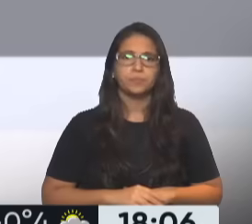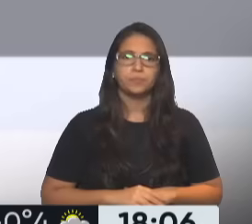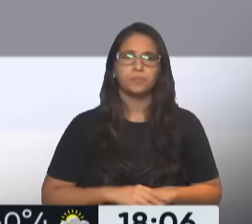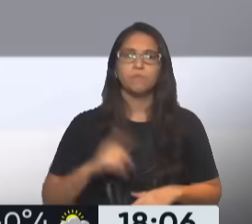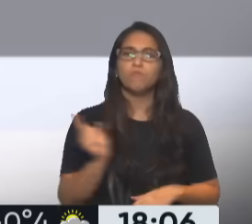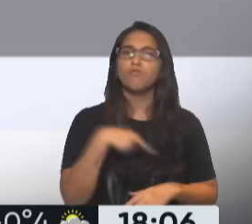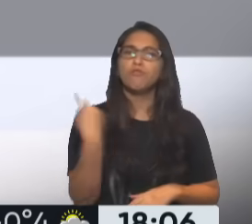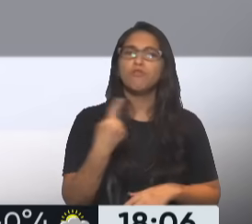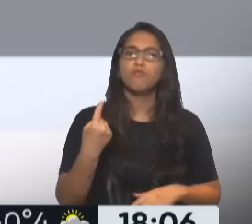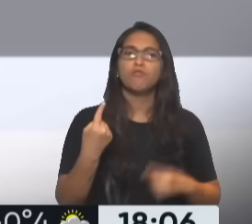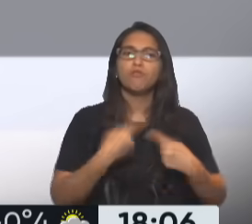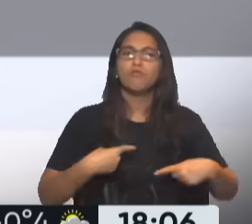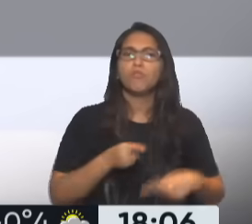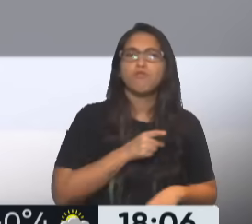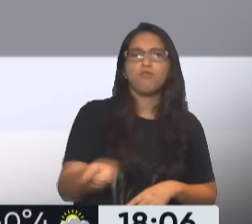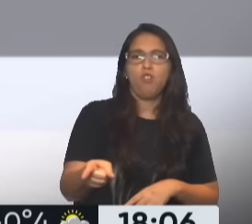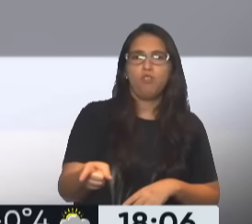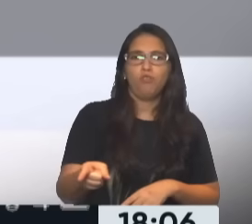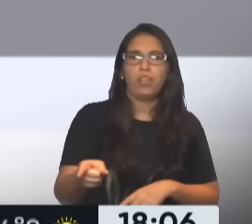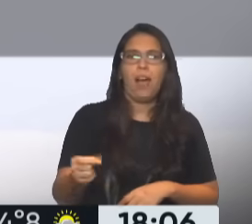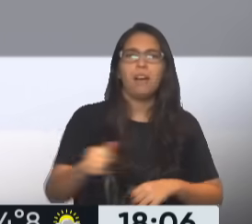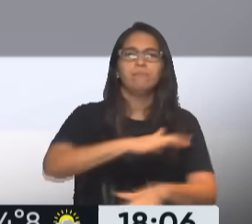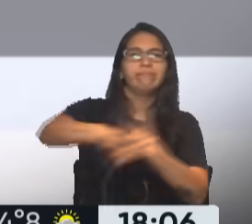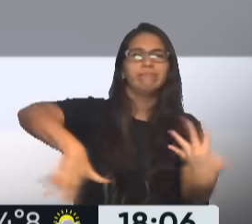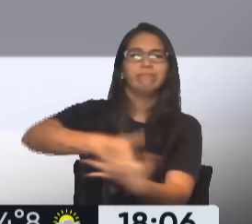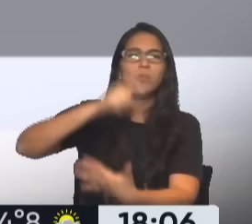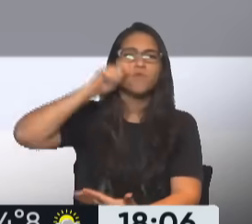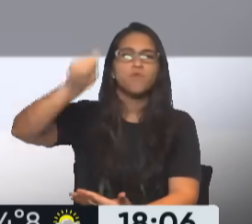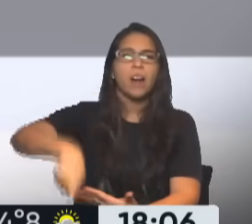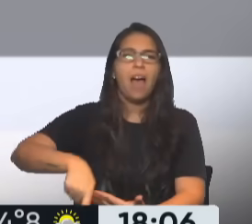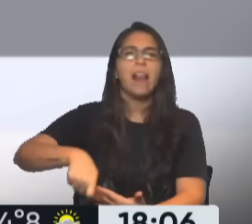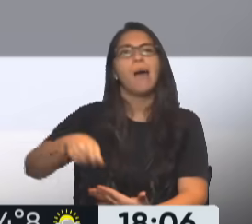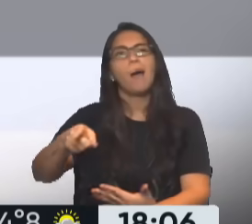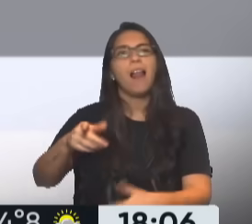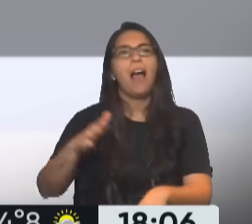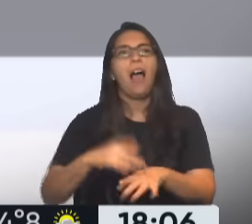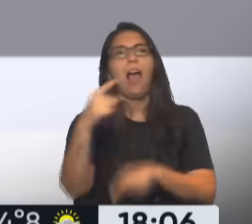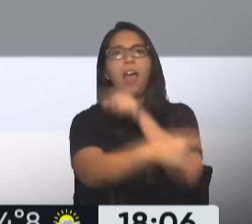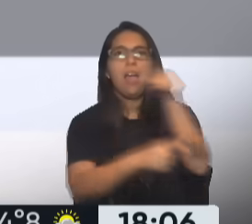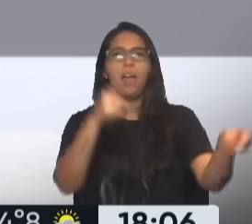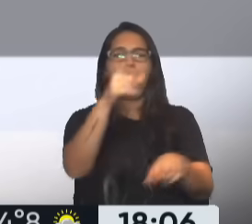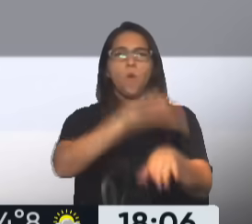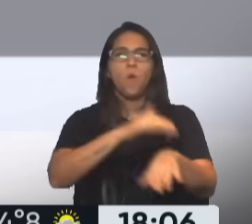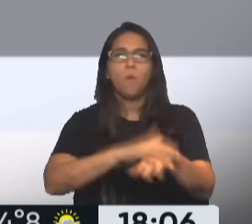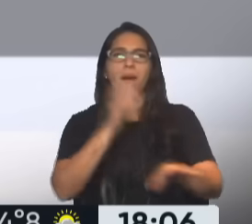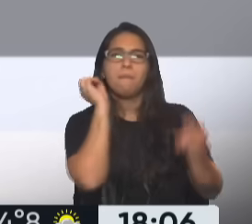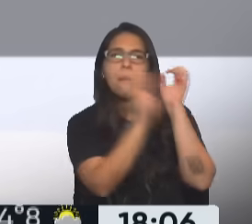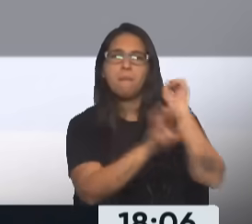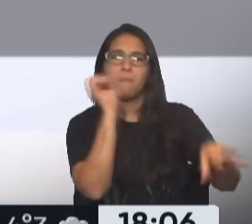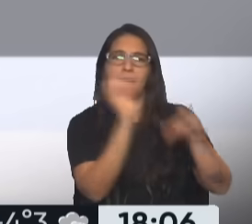同时，我们反对利用乌克兰危机甩